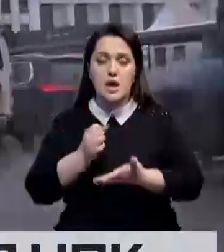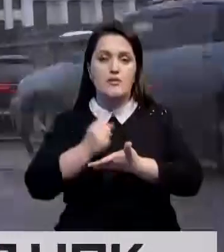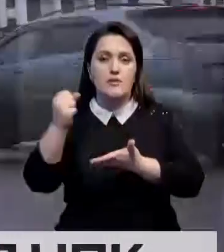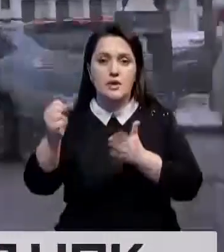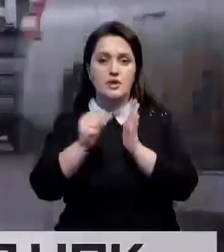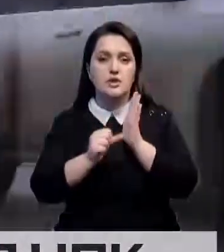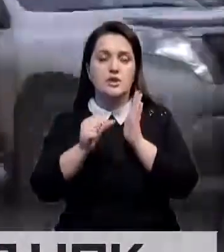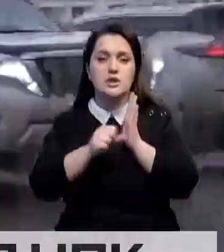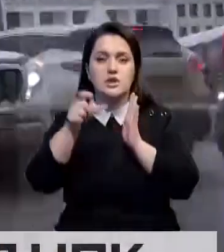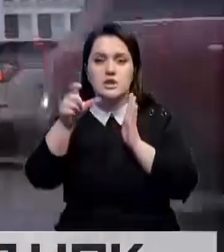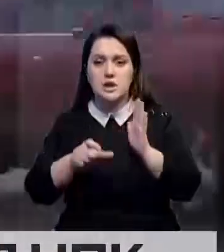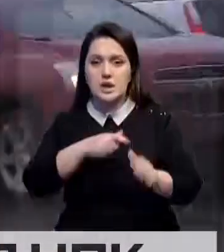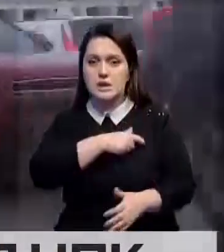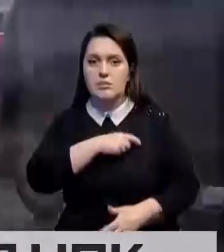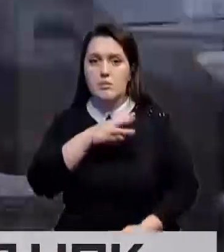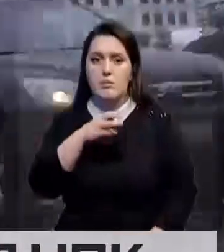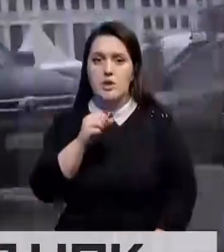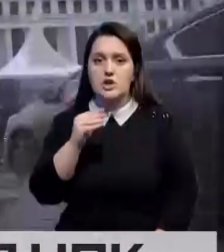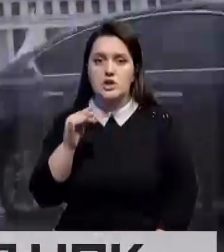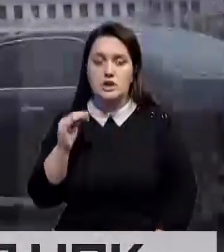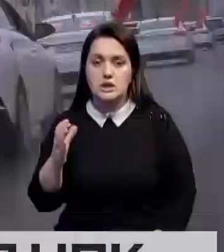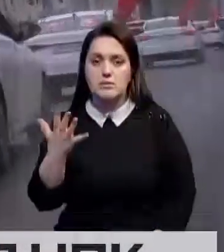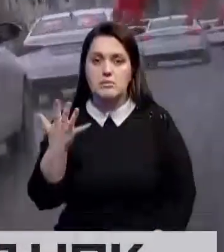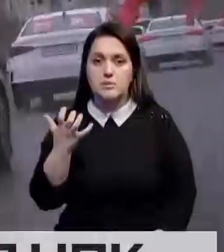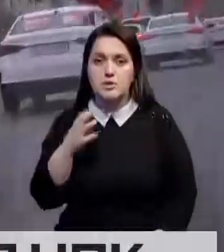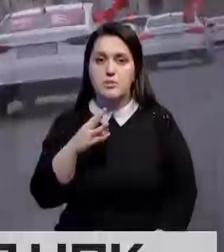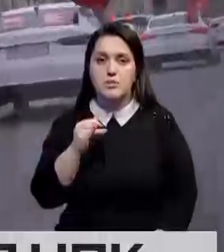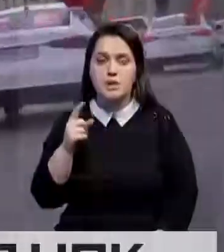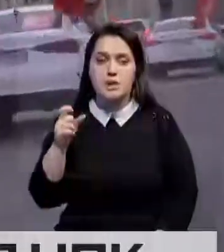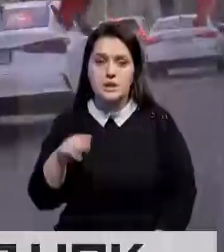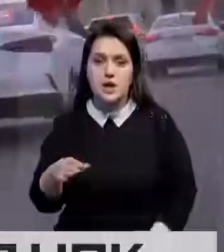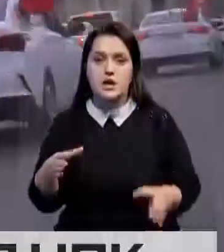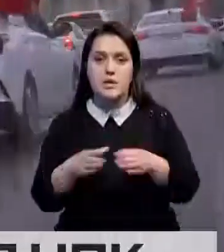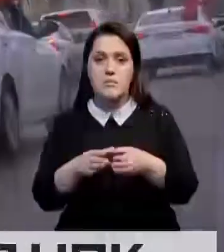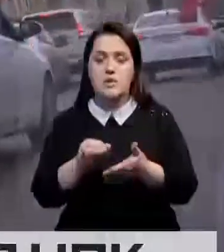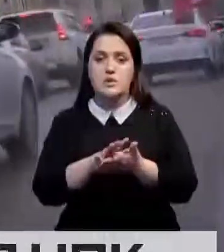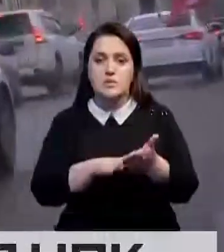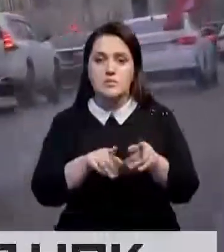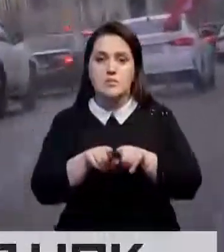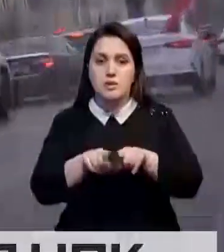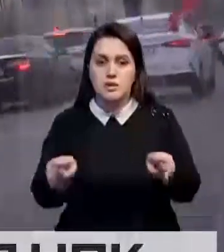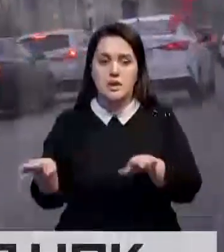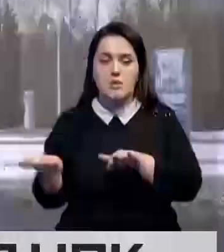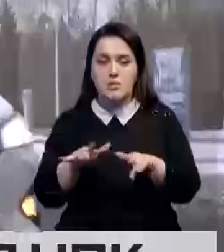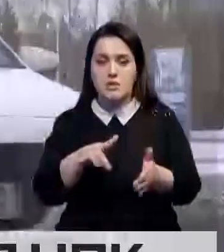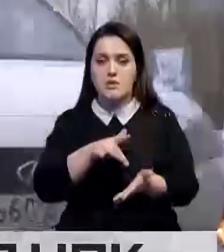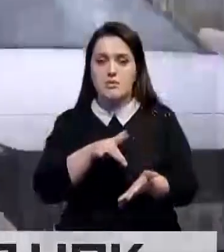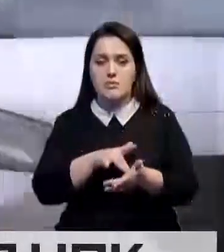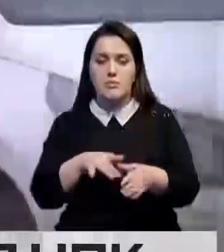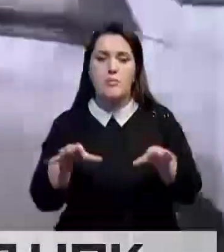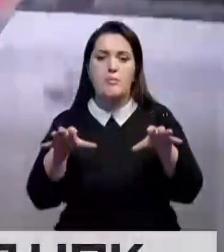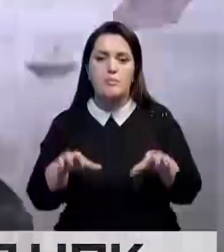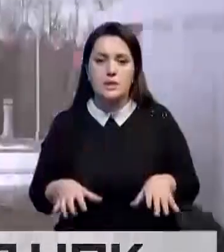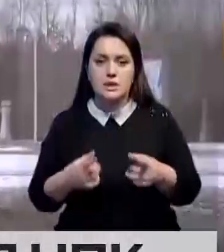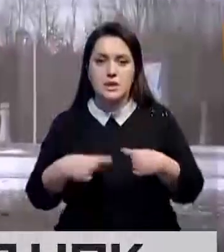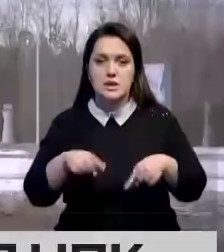НПК выдвигаются 66 человек в депутаты Мажилиса и около 500 маслихаты. Партия продолжает агитационную кампанию